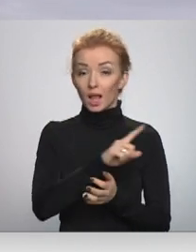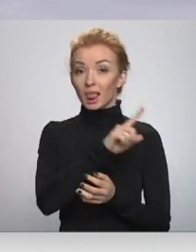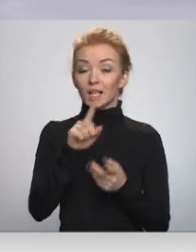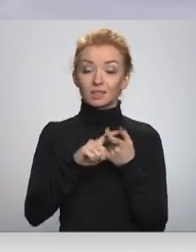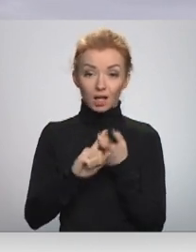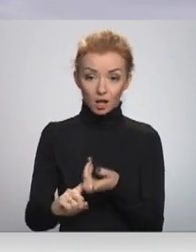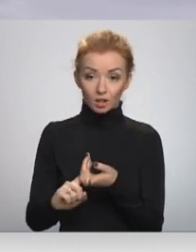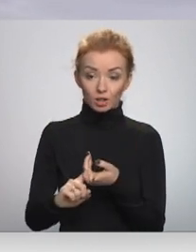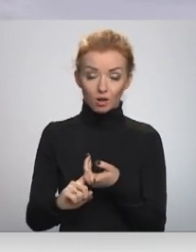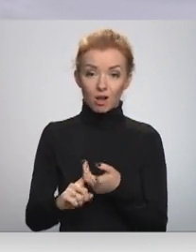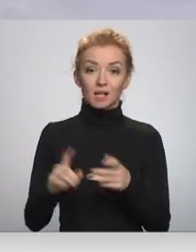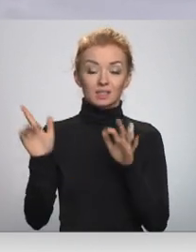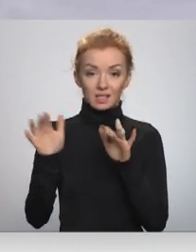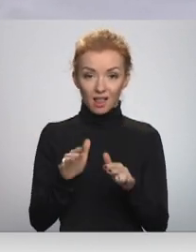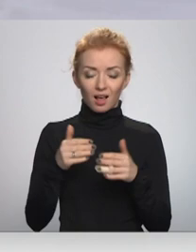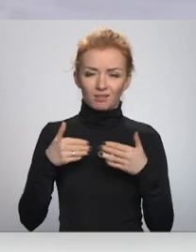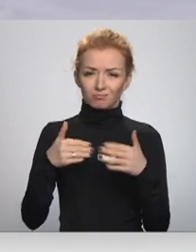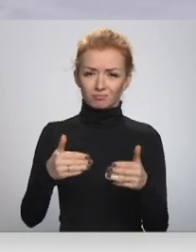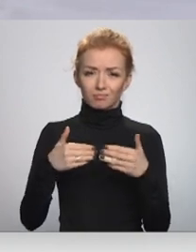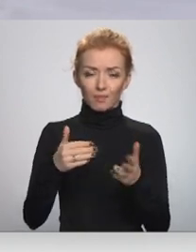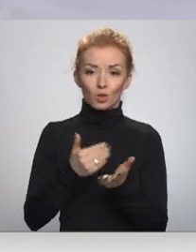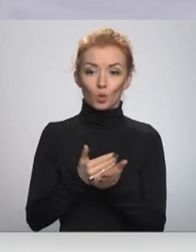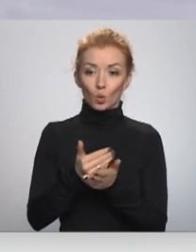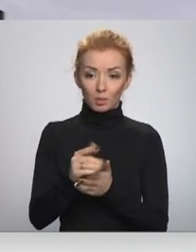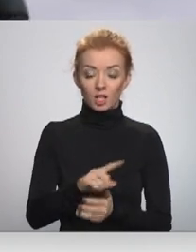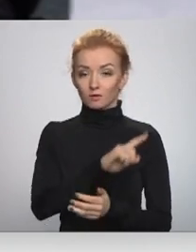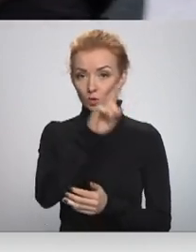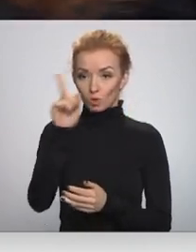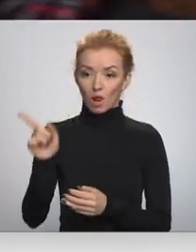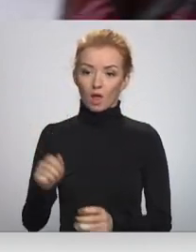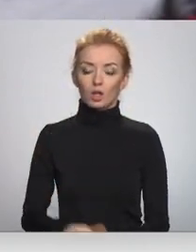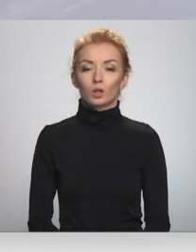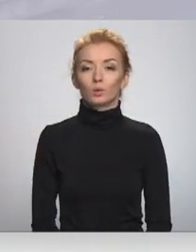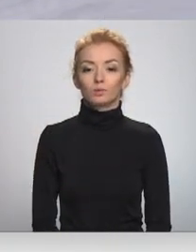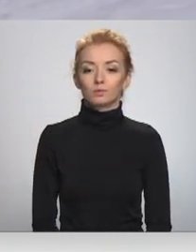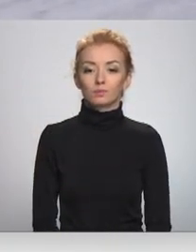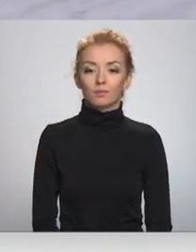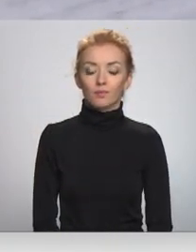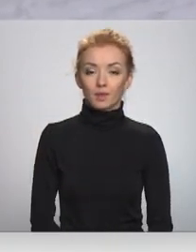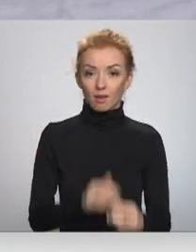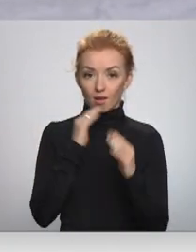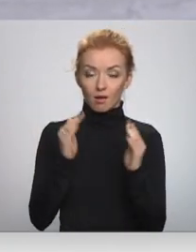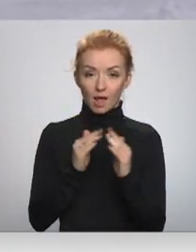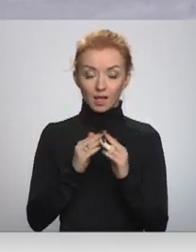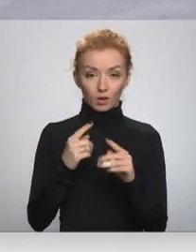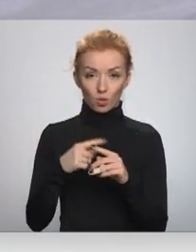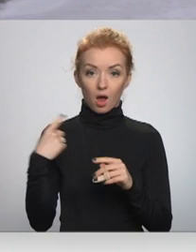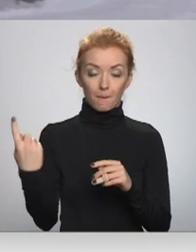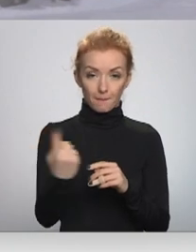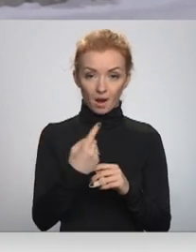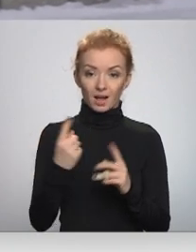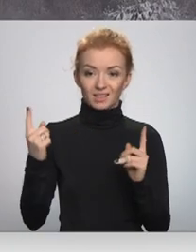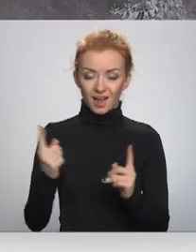to sniega tīrīšanas darbi turpinās nepārtraukti. Rēzeknē un tās apkārtnē RTV